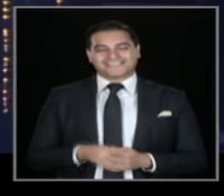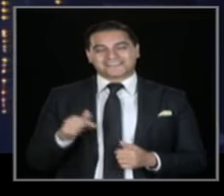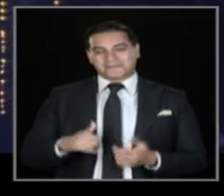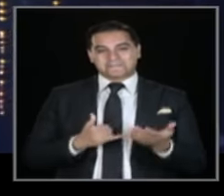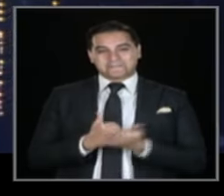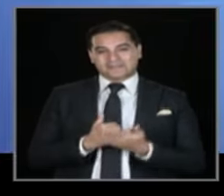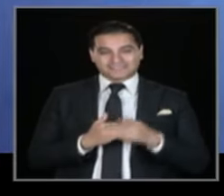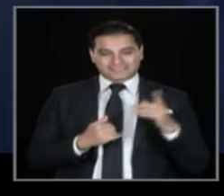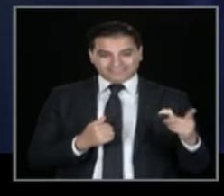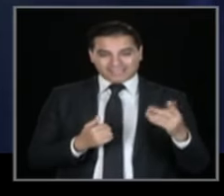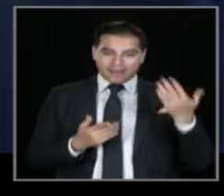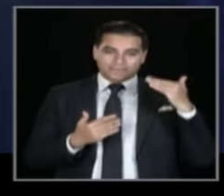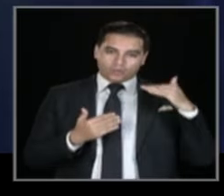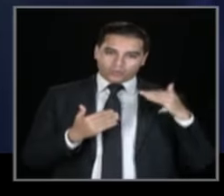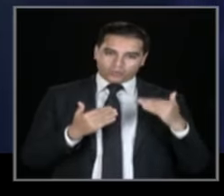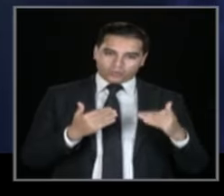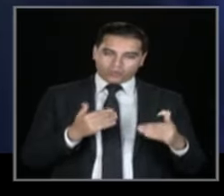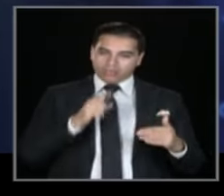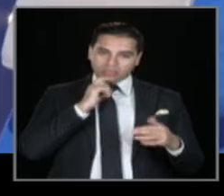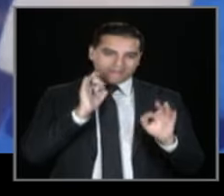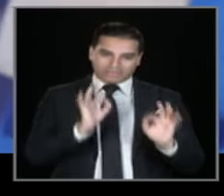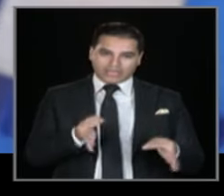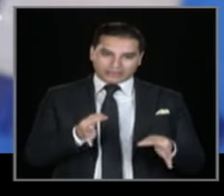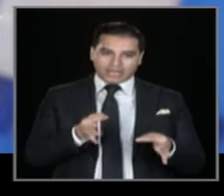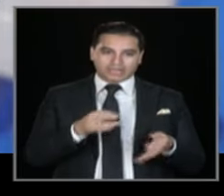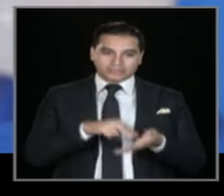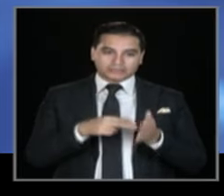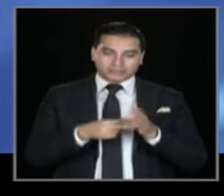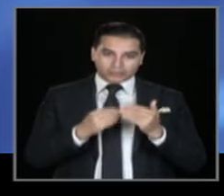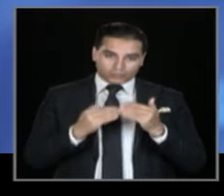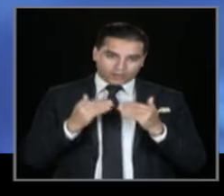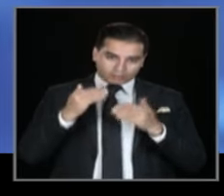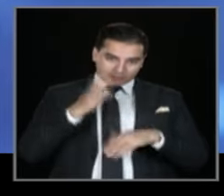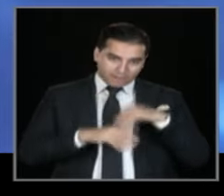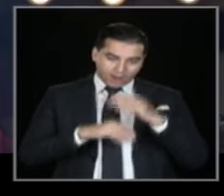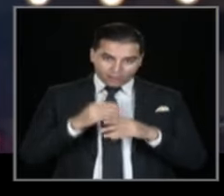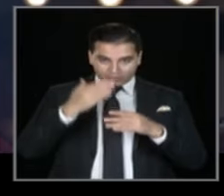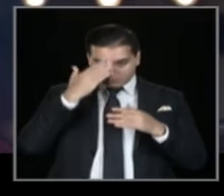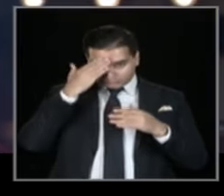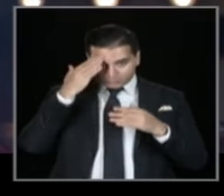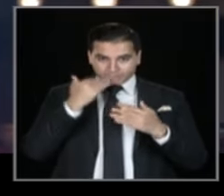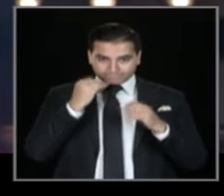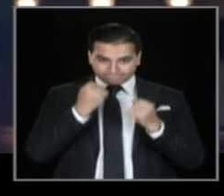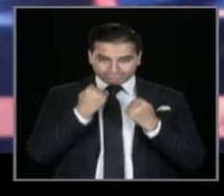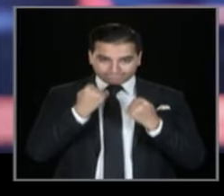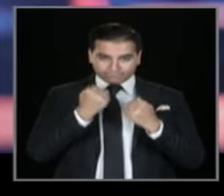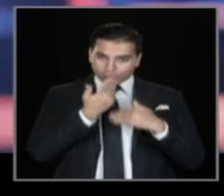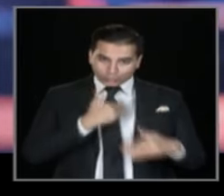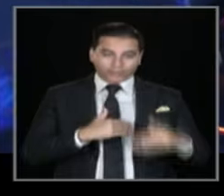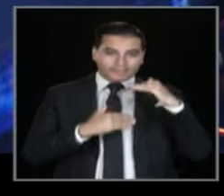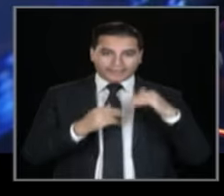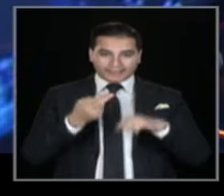مدرسة الدلتا الأمريكية كانت البداية ضعيفة جدا، مع مرور الوقت ابتدوا يكتسبوا ثقة وابتدوا يرجعوا تاني في المباراة.